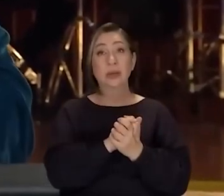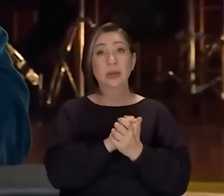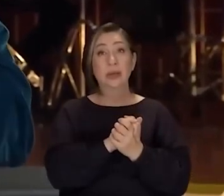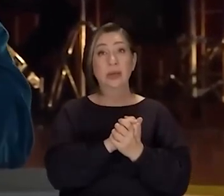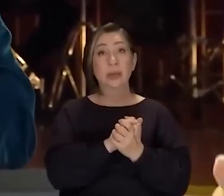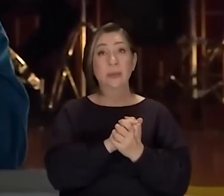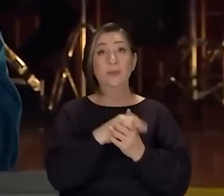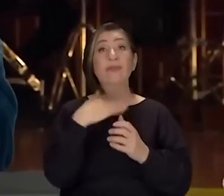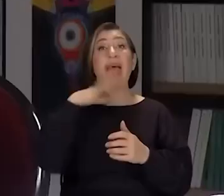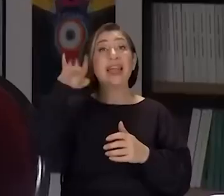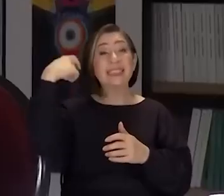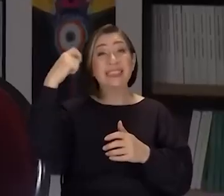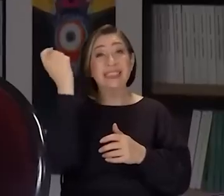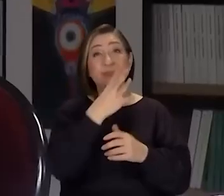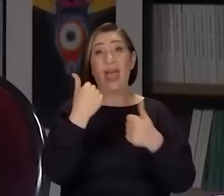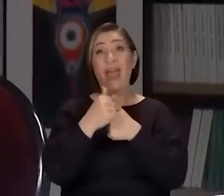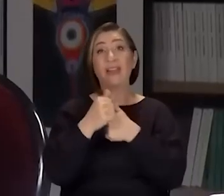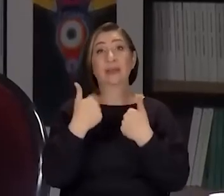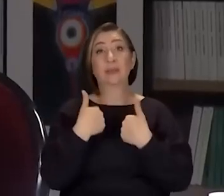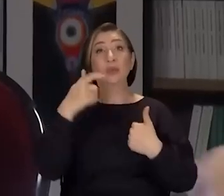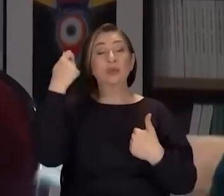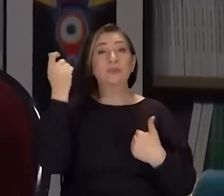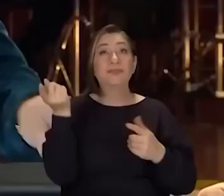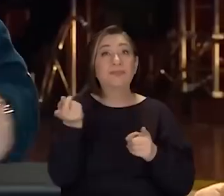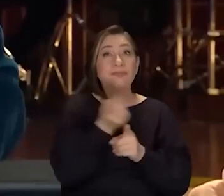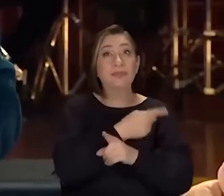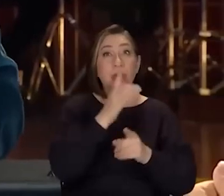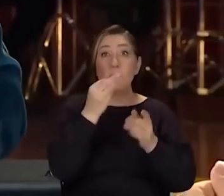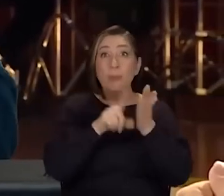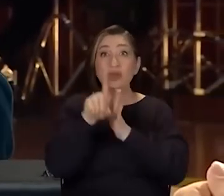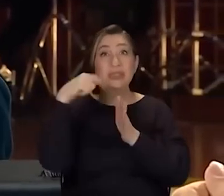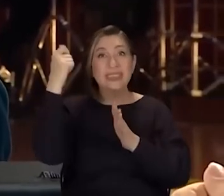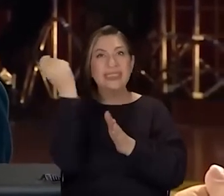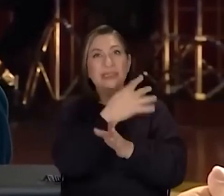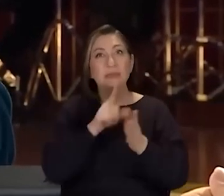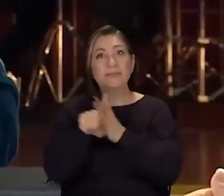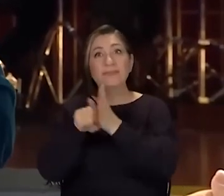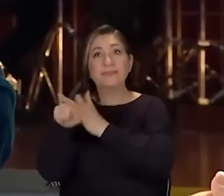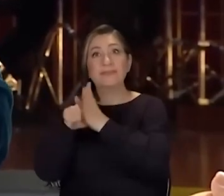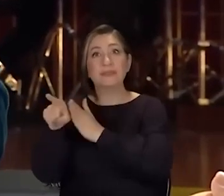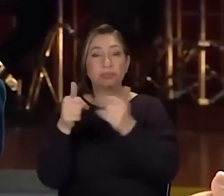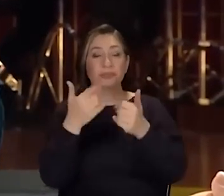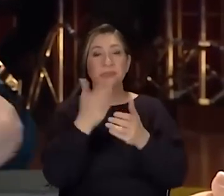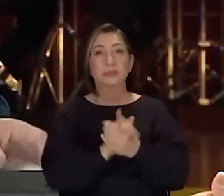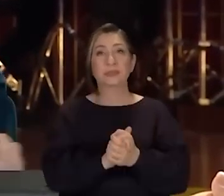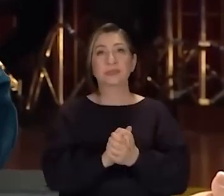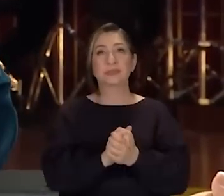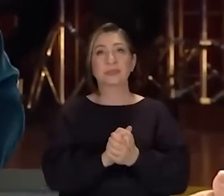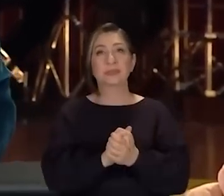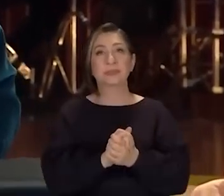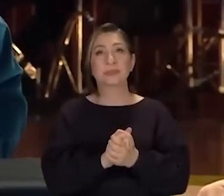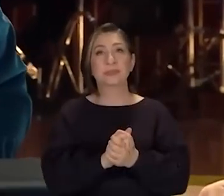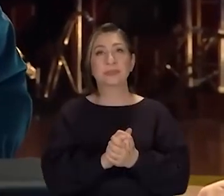Ben her dizimde evliydim. Öyle mi? Ama ne diziler yaptın? Hepsi tuttu dizilerin. Dur bakayım nerede şey? Ha, şimdi